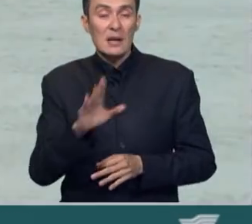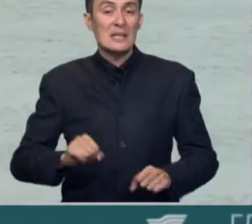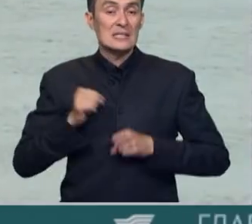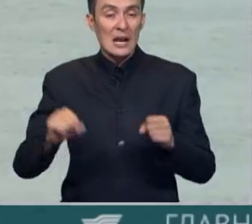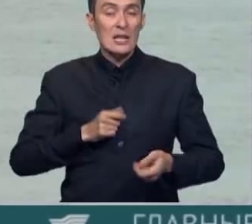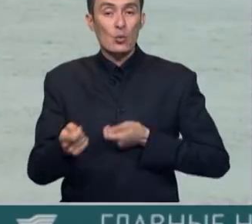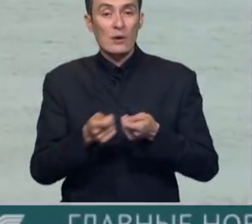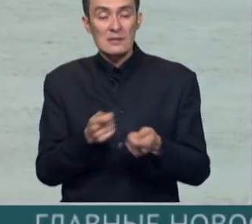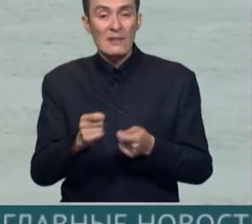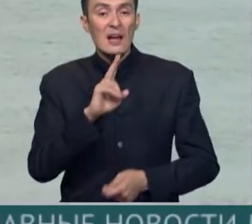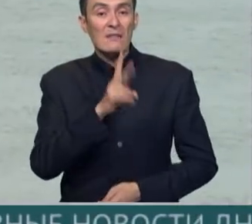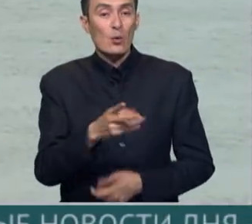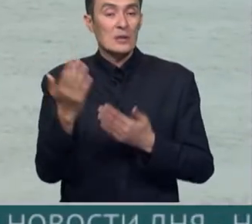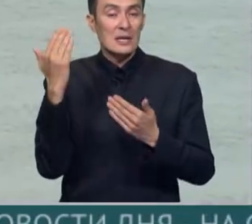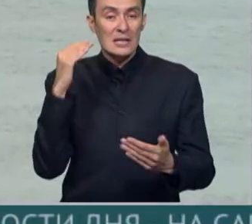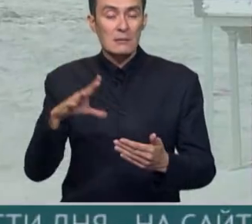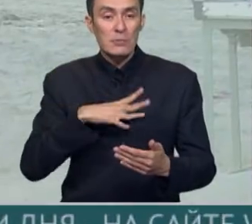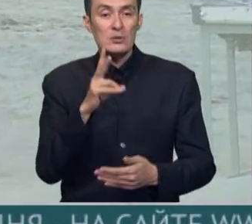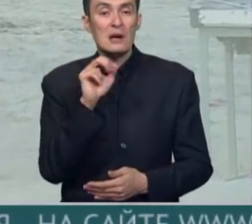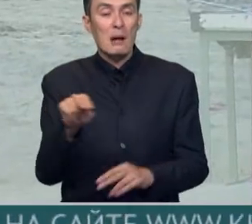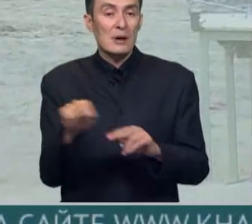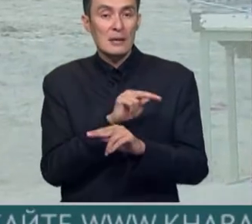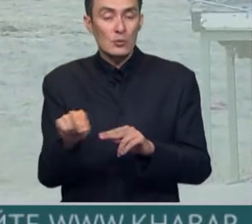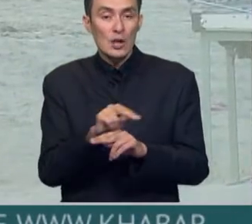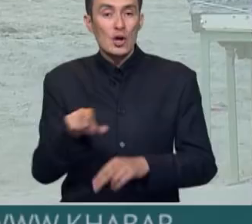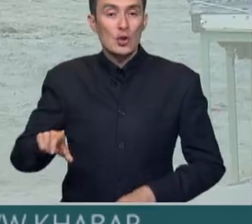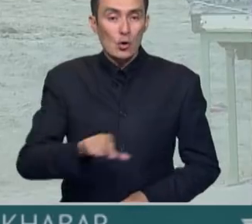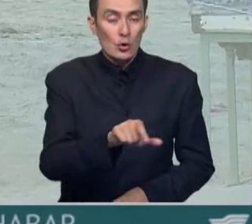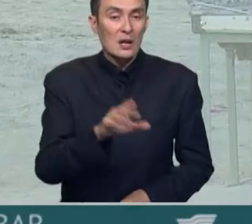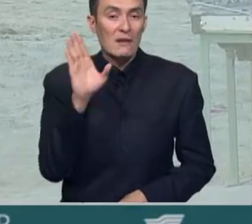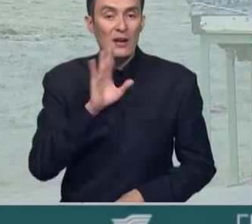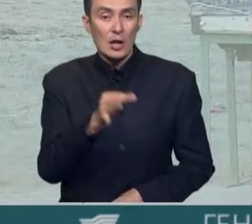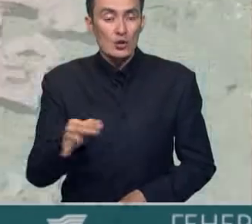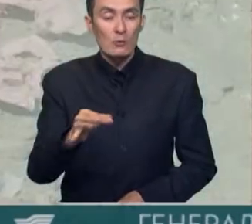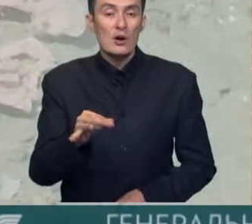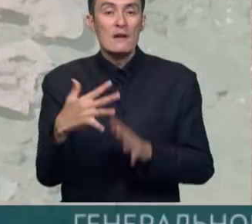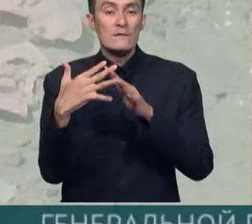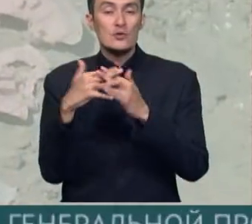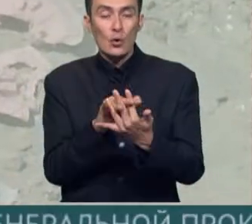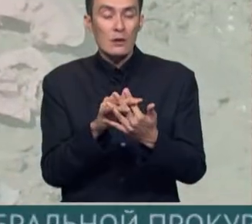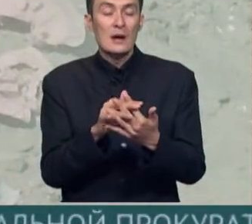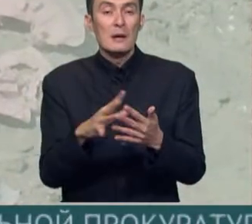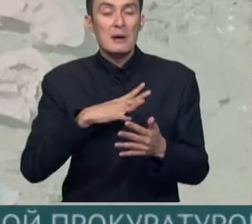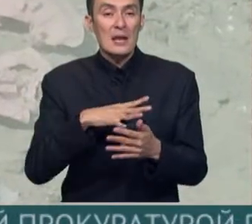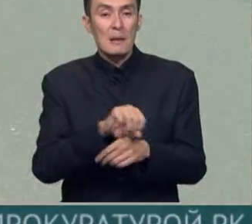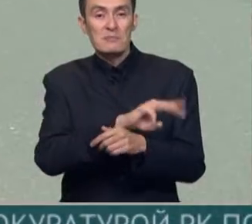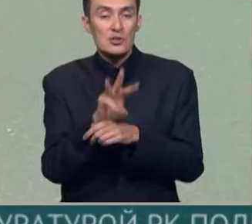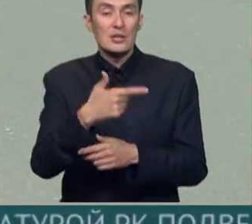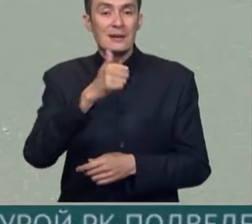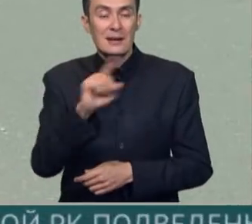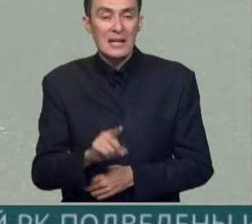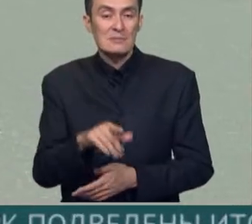старания местных властей. 2 года назад проведен капитальный ремонт автодороги к водоему. Села близ озера газифицированы,